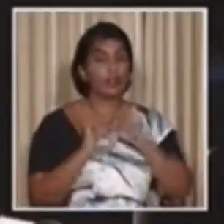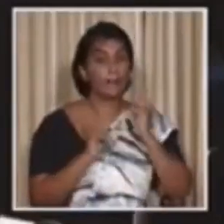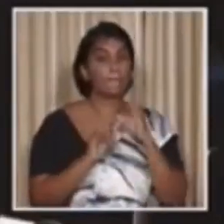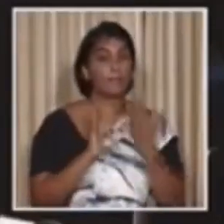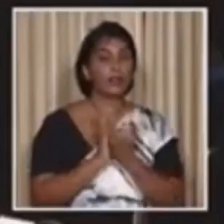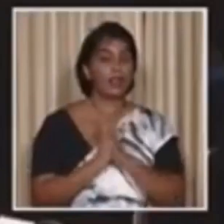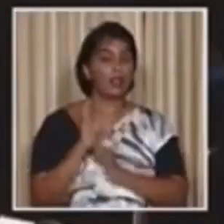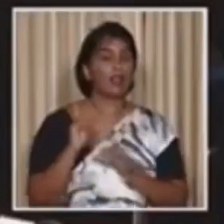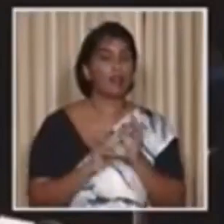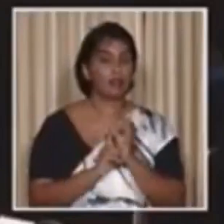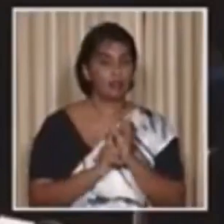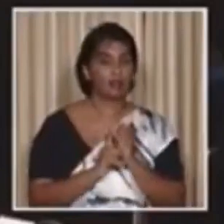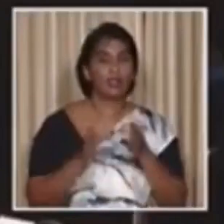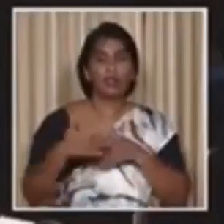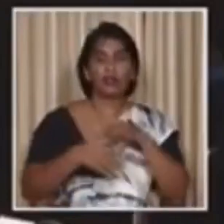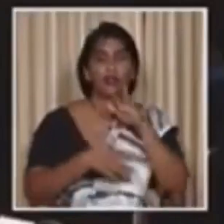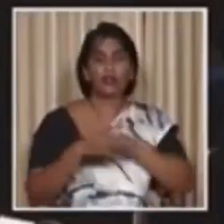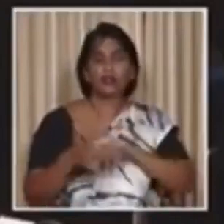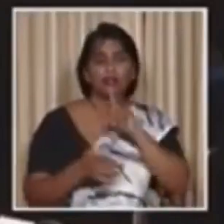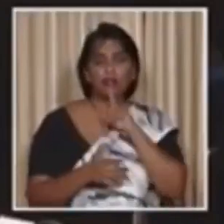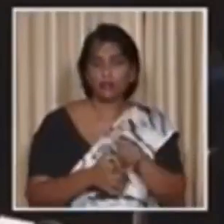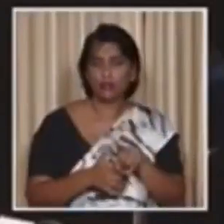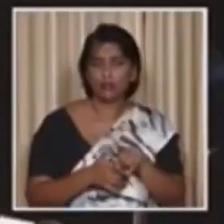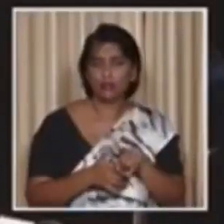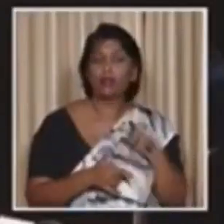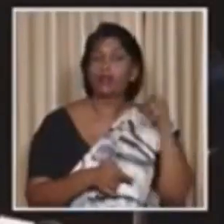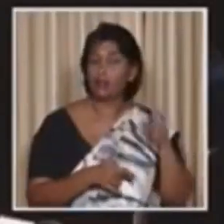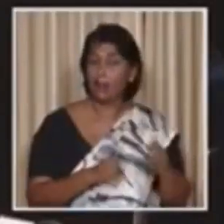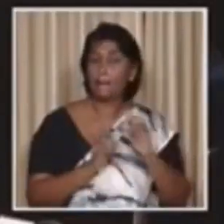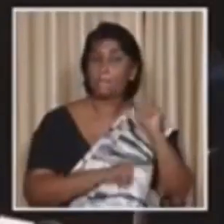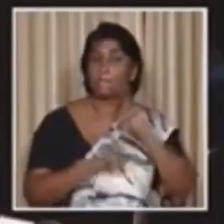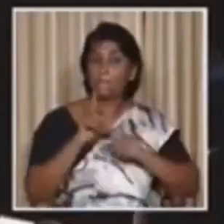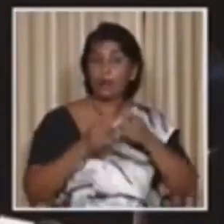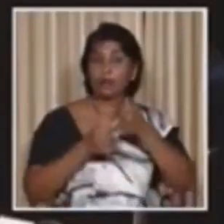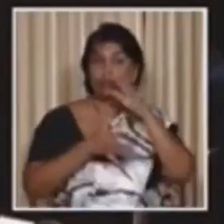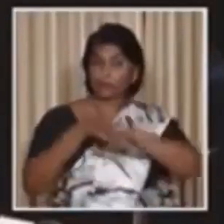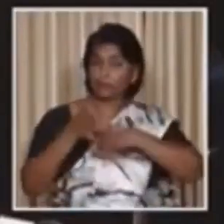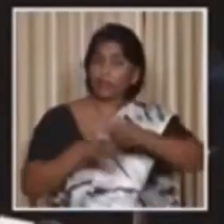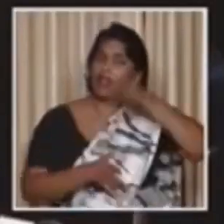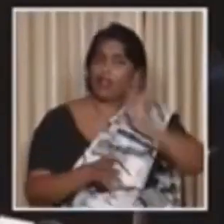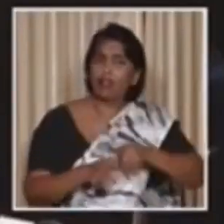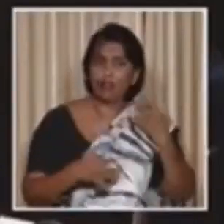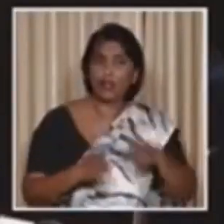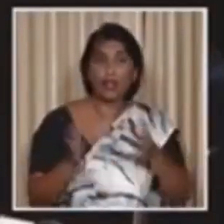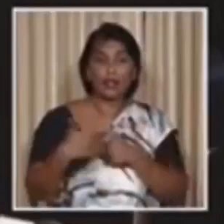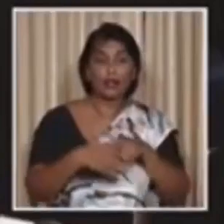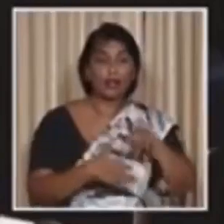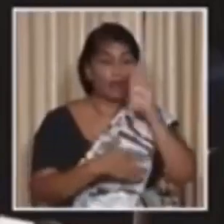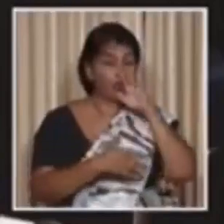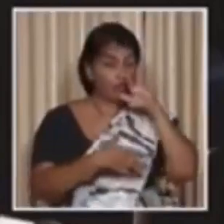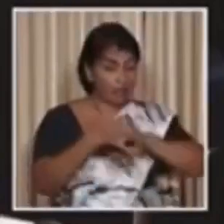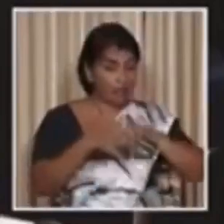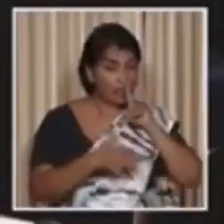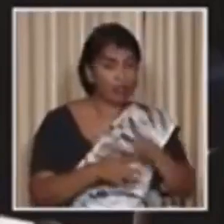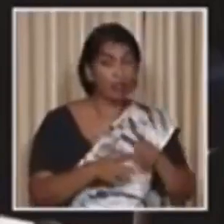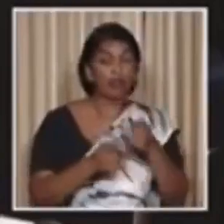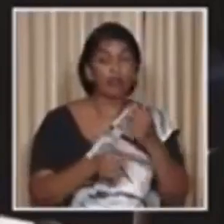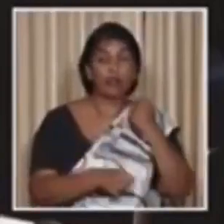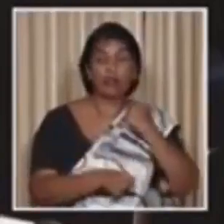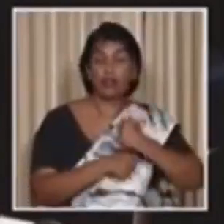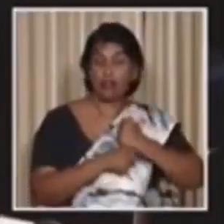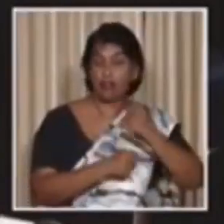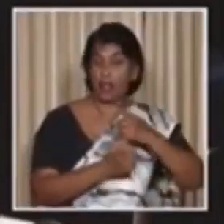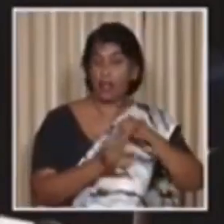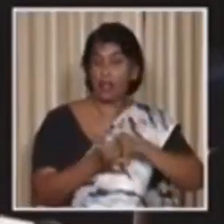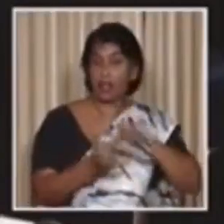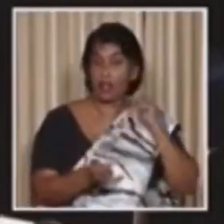ප්‍රතිපත්ති අමාත්‍ය. මොකද කැබිනට් පත්‍රිකාව කියන්නේ? දැන් මේ පාර්ලිමේන්තු අයවැය සම්මත කරලා තිබෙනවා. කැබිනට් පත්‍රිකාවෙන් කියනවා භාණ්ඩාගාර ලේකම්ට